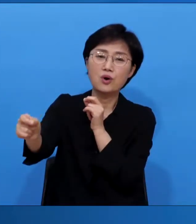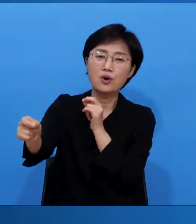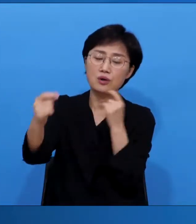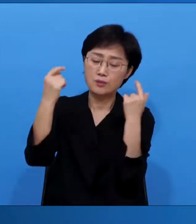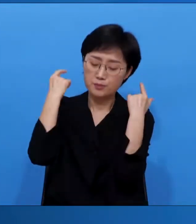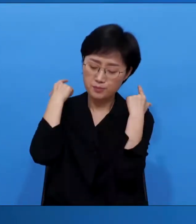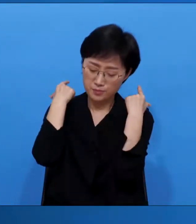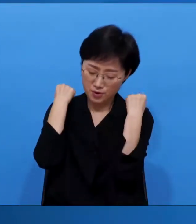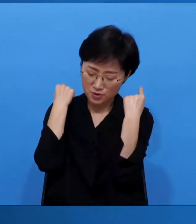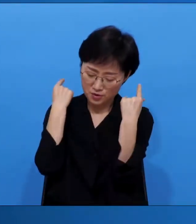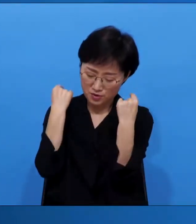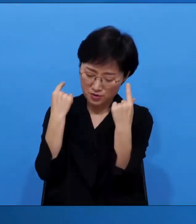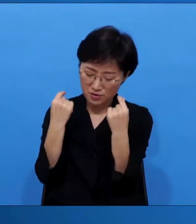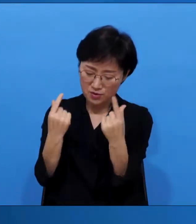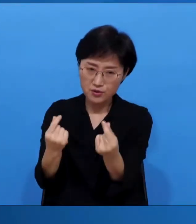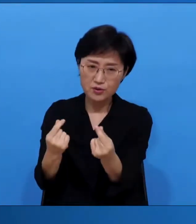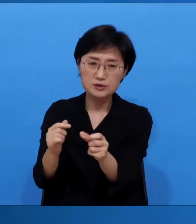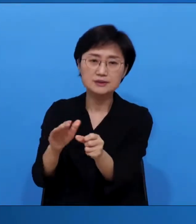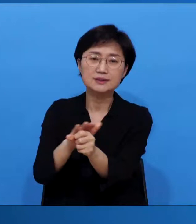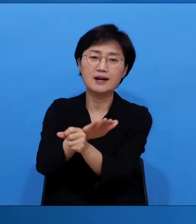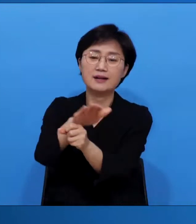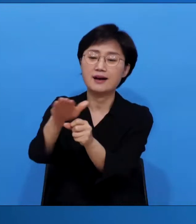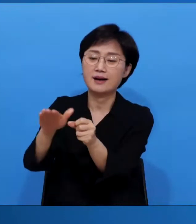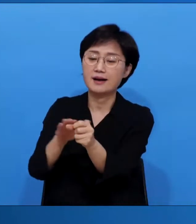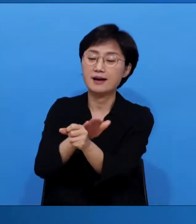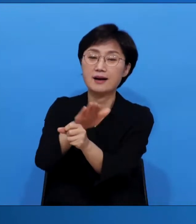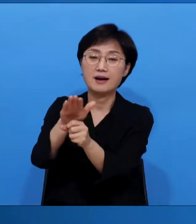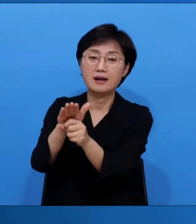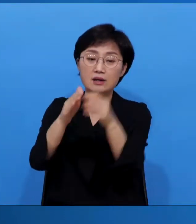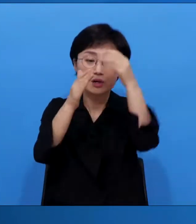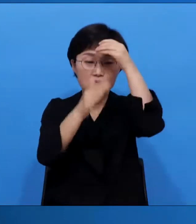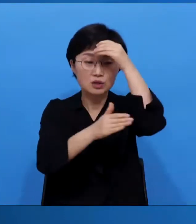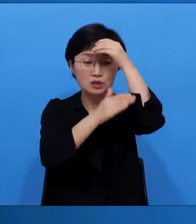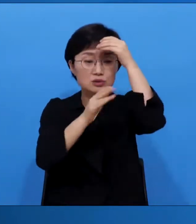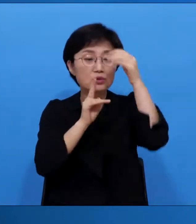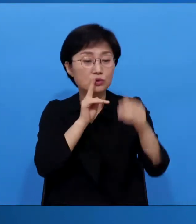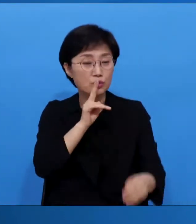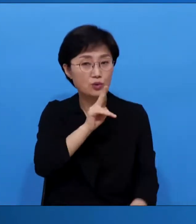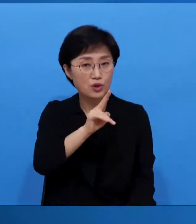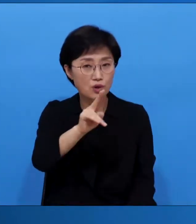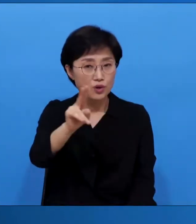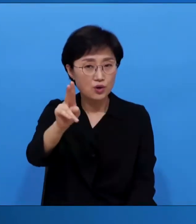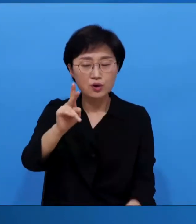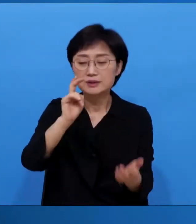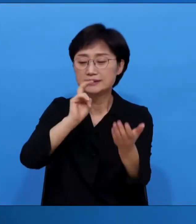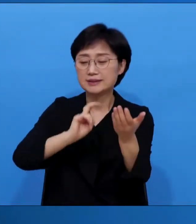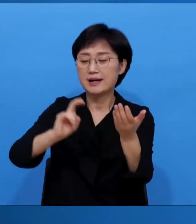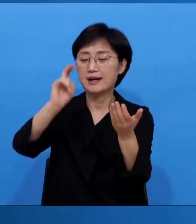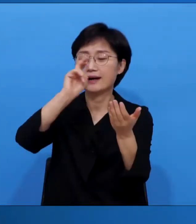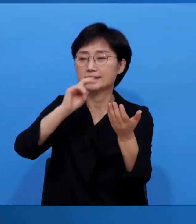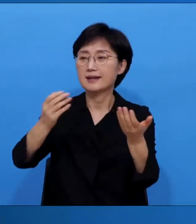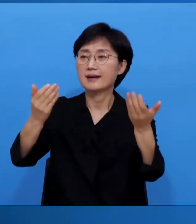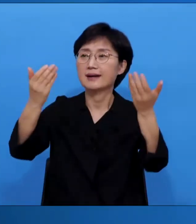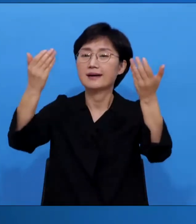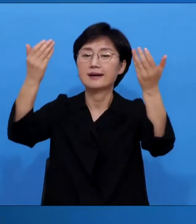영원히 변치 않는 사랑 성도여